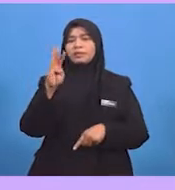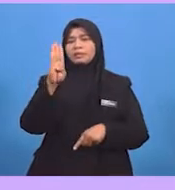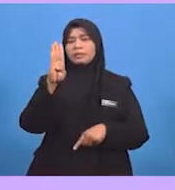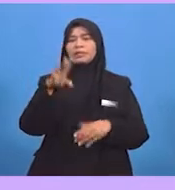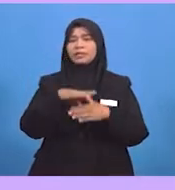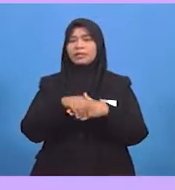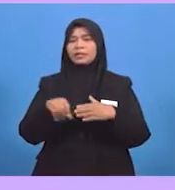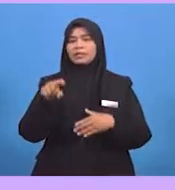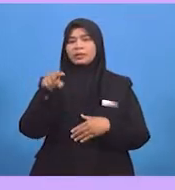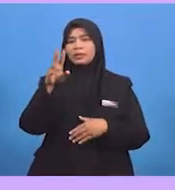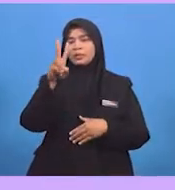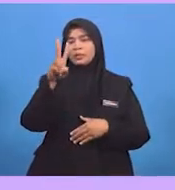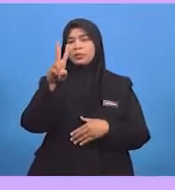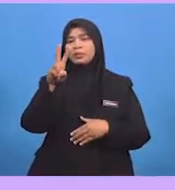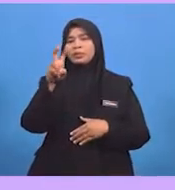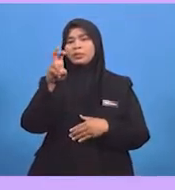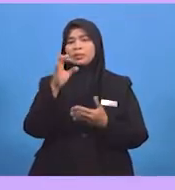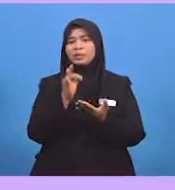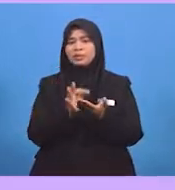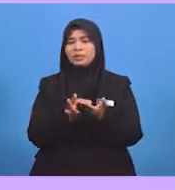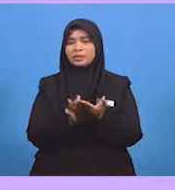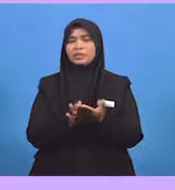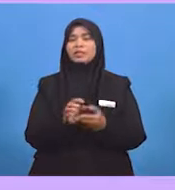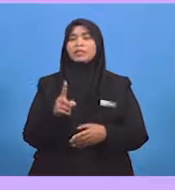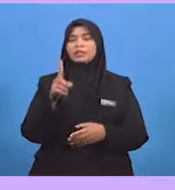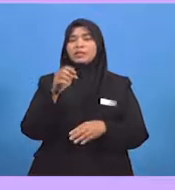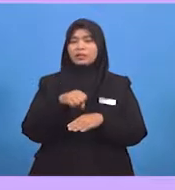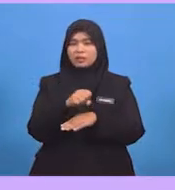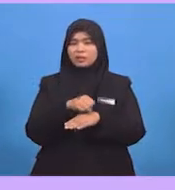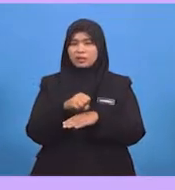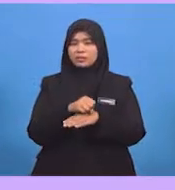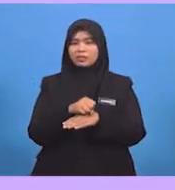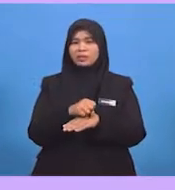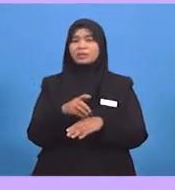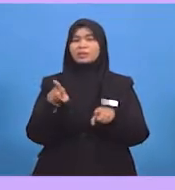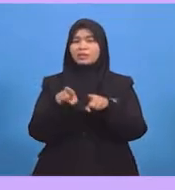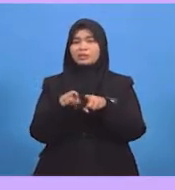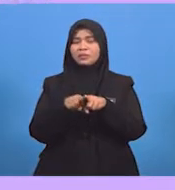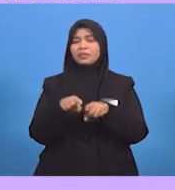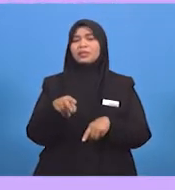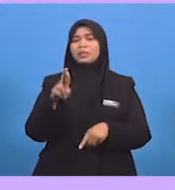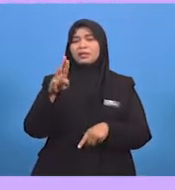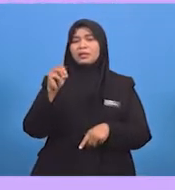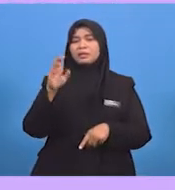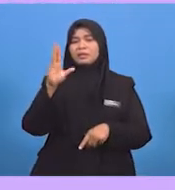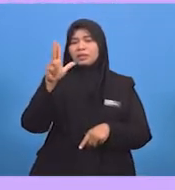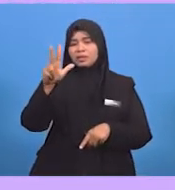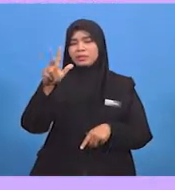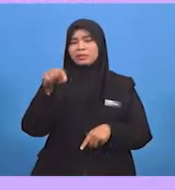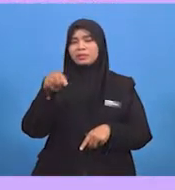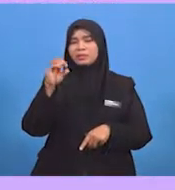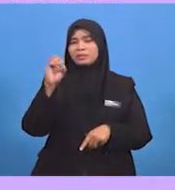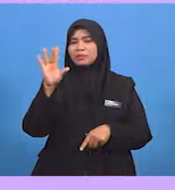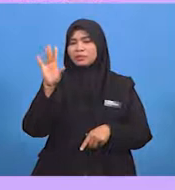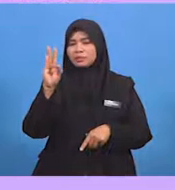sen. 1 dolar Singapura sama dengan RM3.07 sen. Kadar pertukaran asing akan